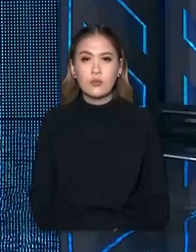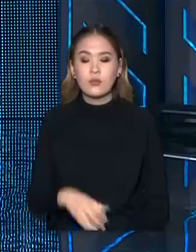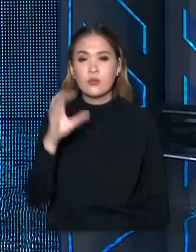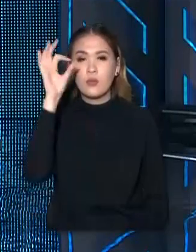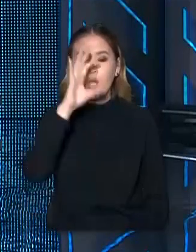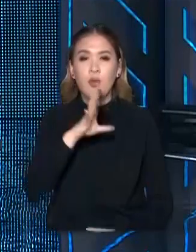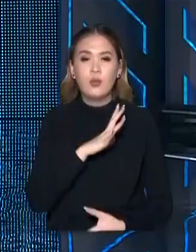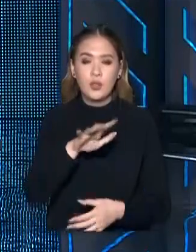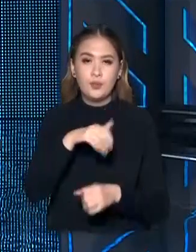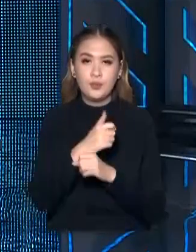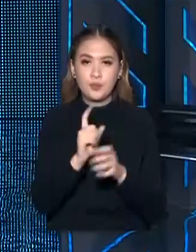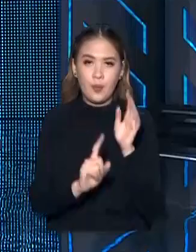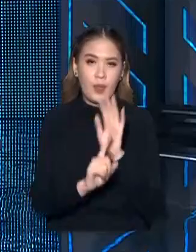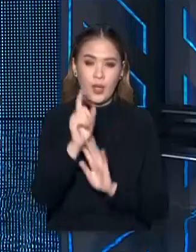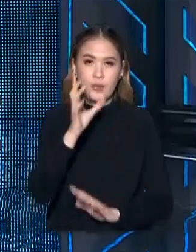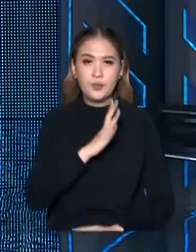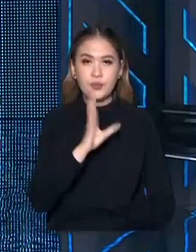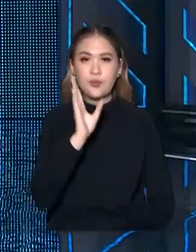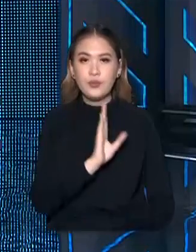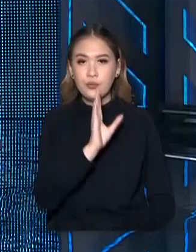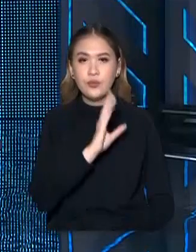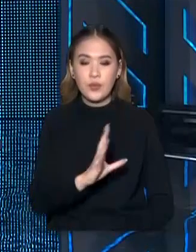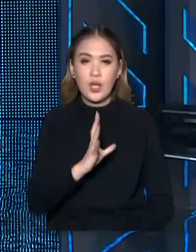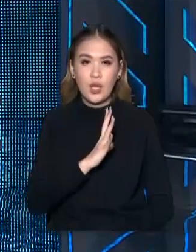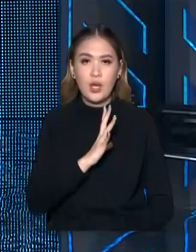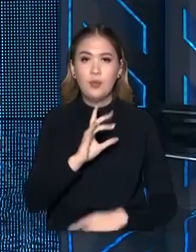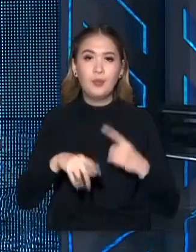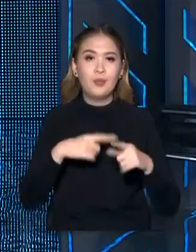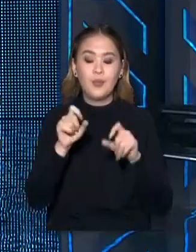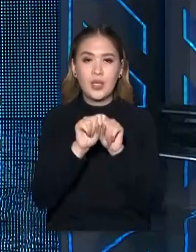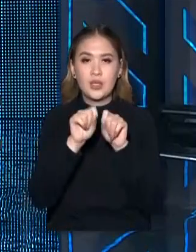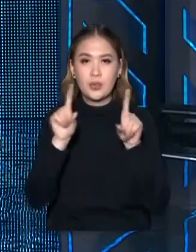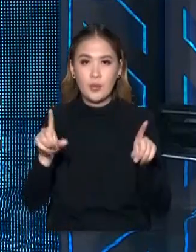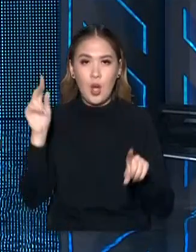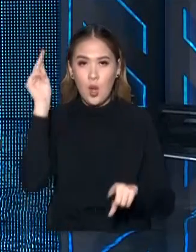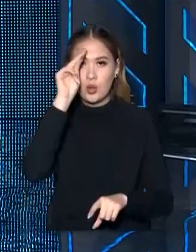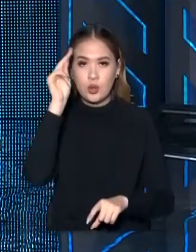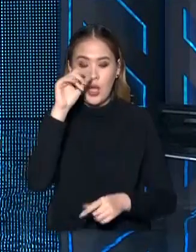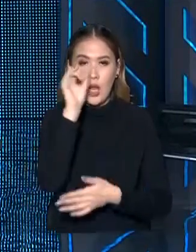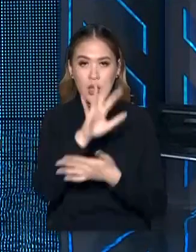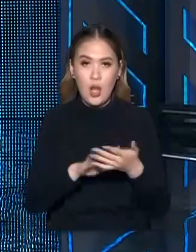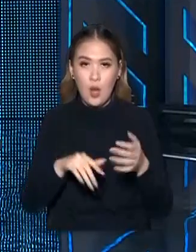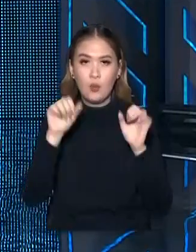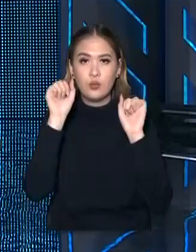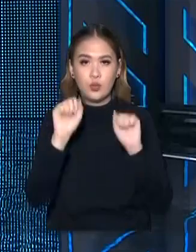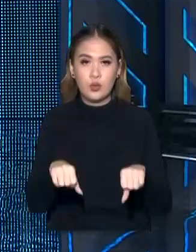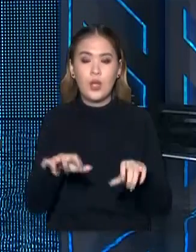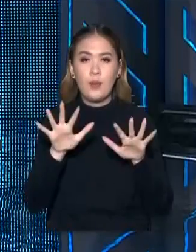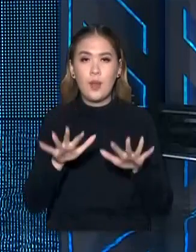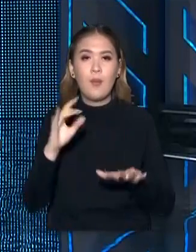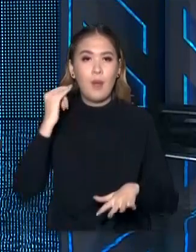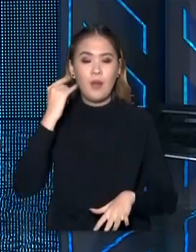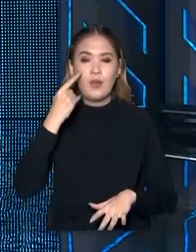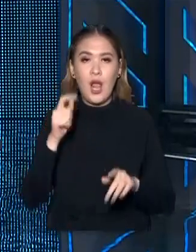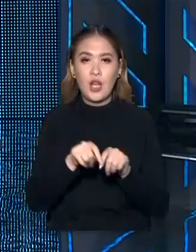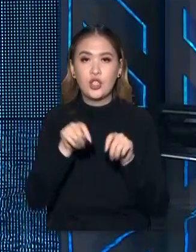Саясатта көш бастаймын дейтін қыз келіншектер бұдан былай арнайы мектепте білімдерін жетілдіре алады. Мұндай білім ордасы Павлодарда